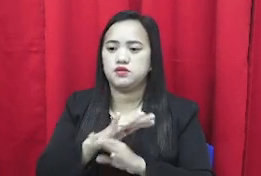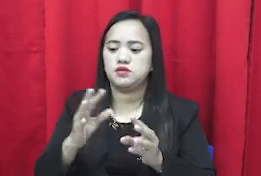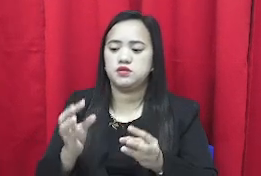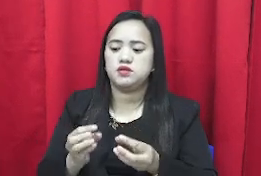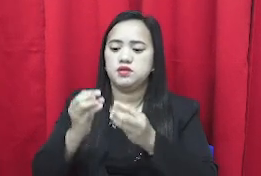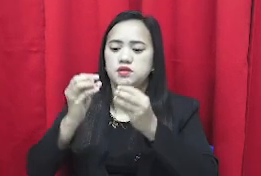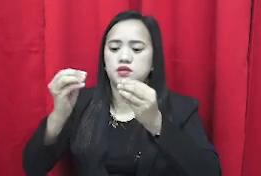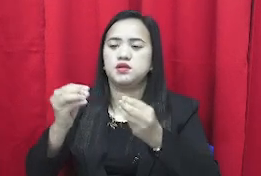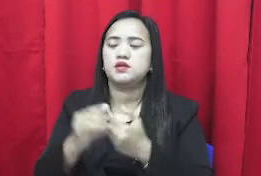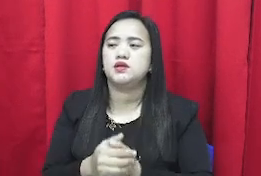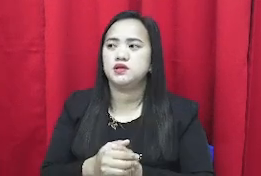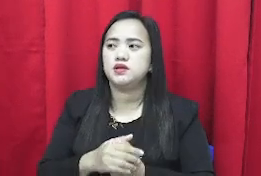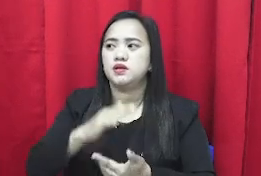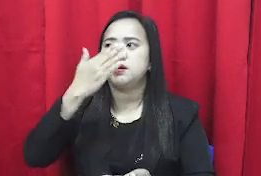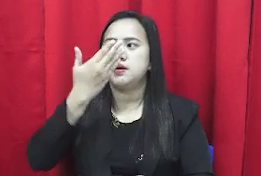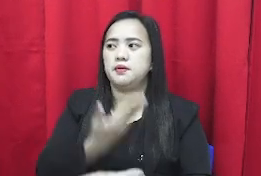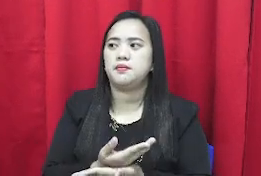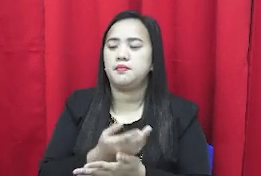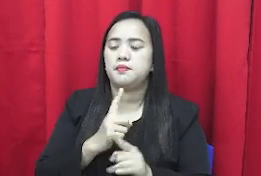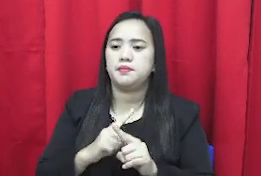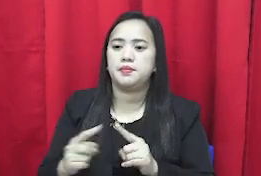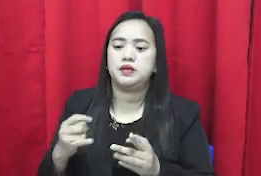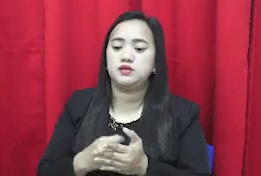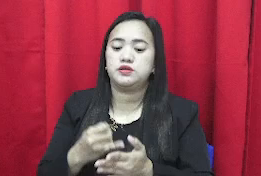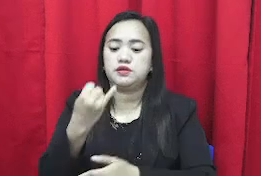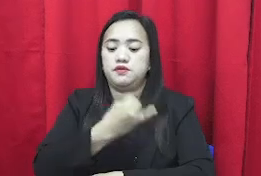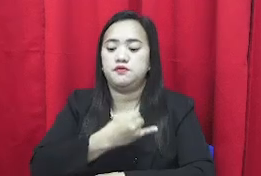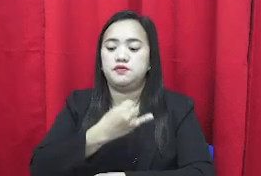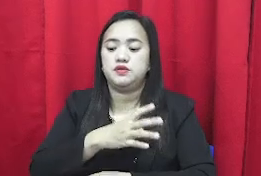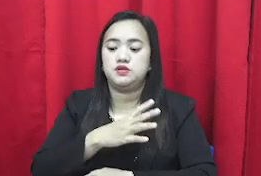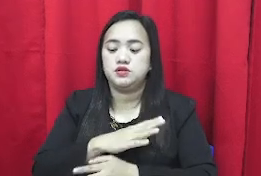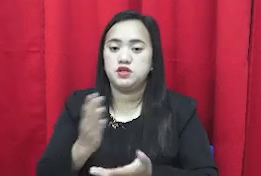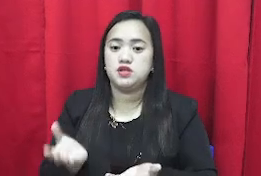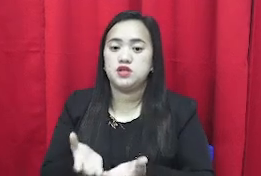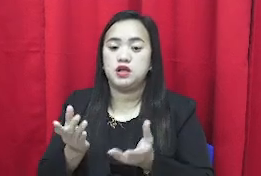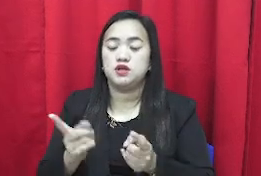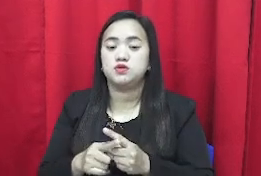biological sun but yung mag-invest kayo at mag-encode